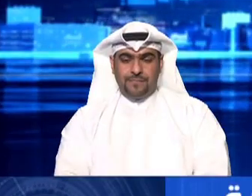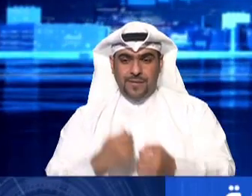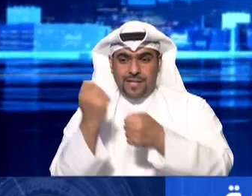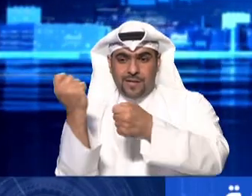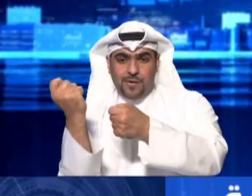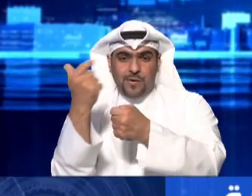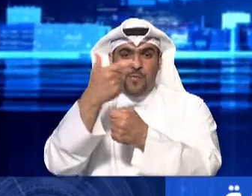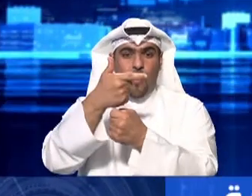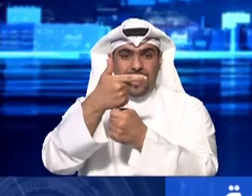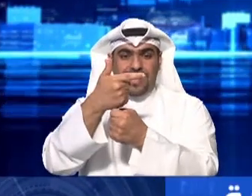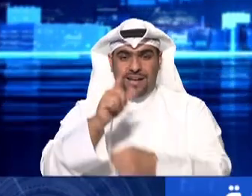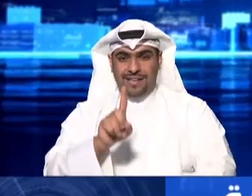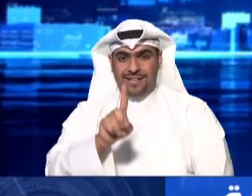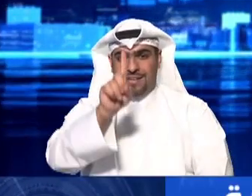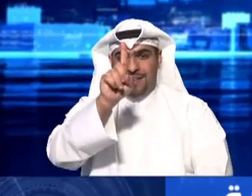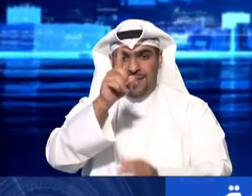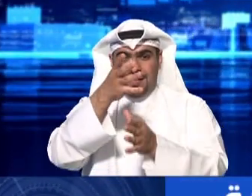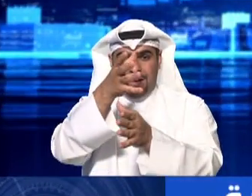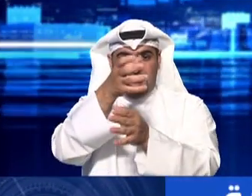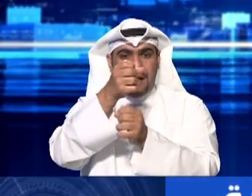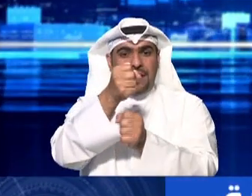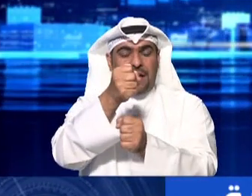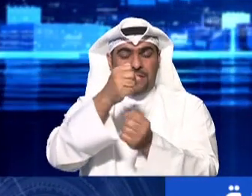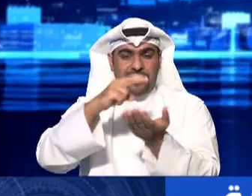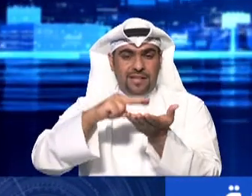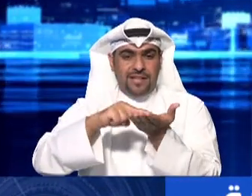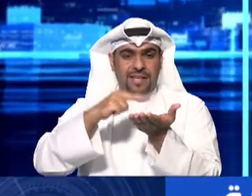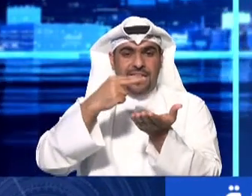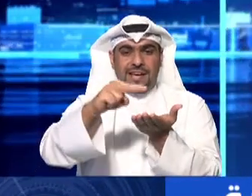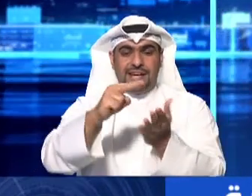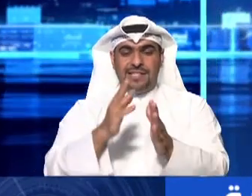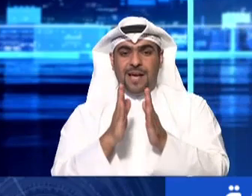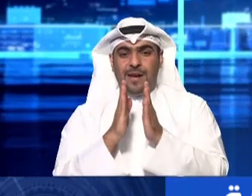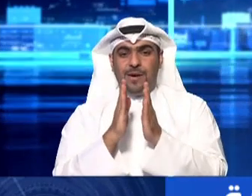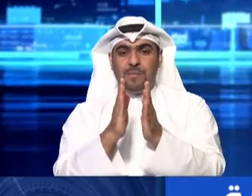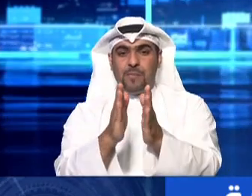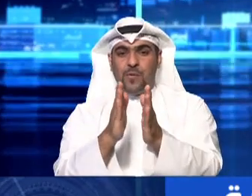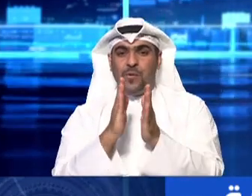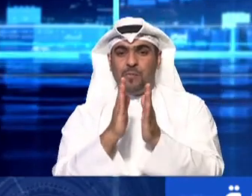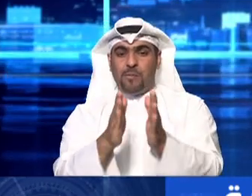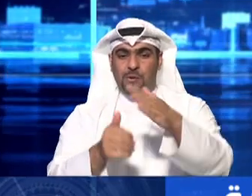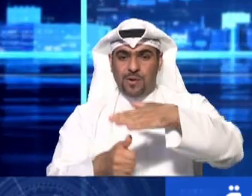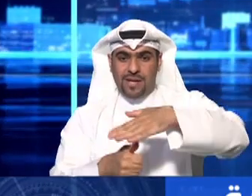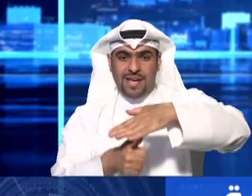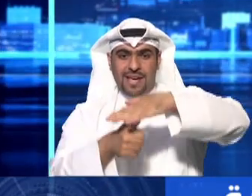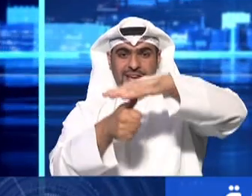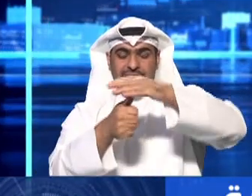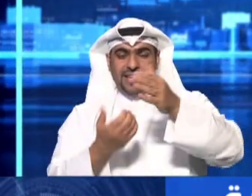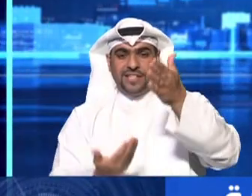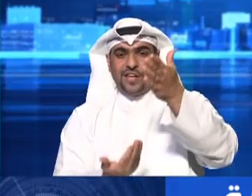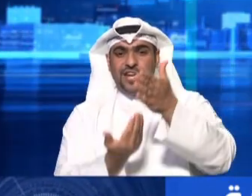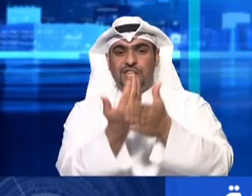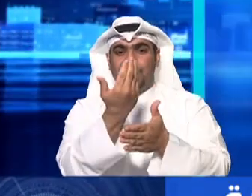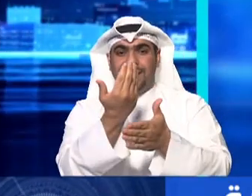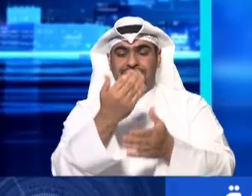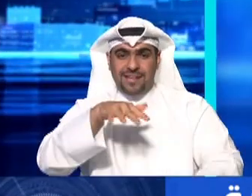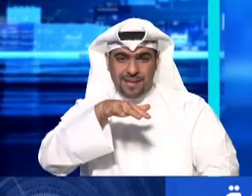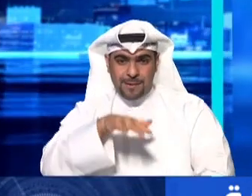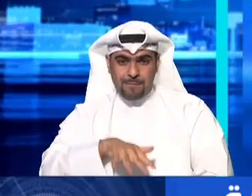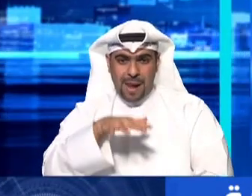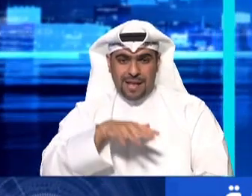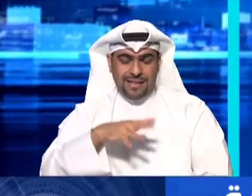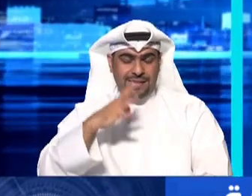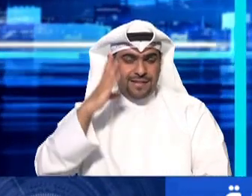بعث سمو ولي العهد الشيخ مشعل الأحمد الجابر الصباح حفظه الله ببرقية تهنئة إلى فخامة الرئيسة مايا